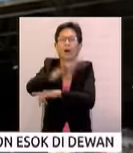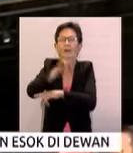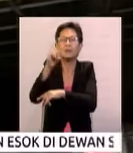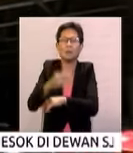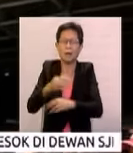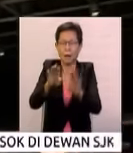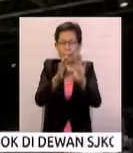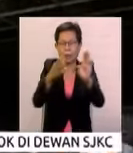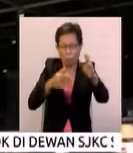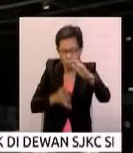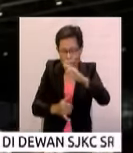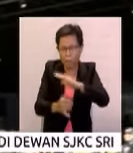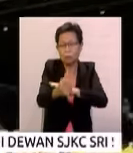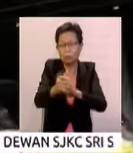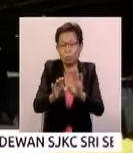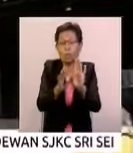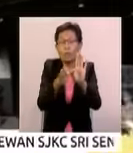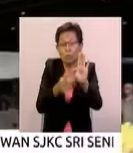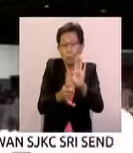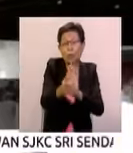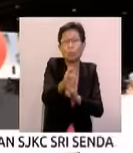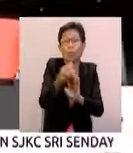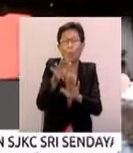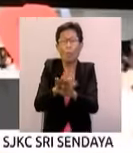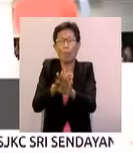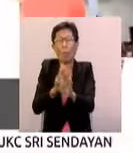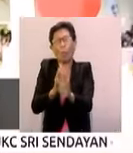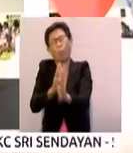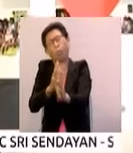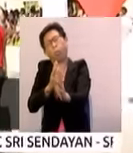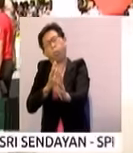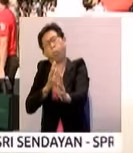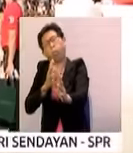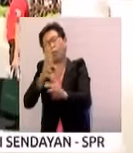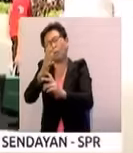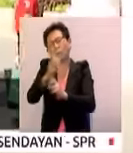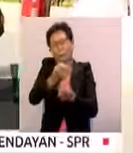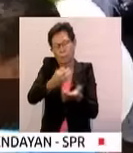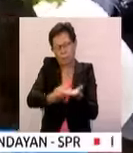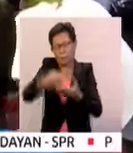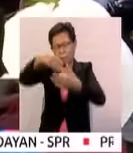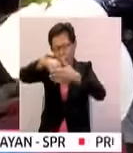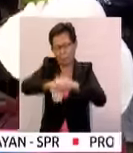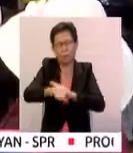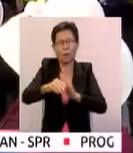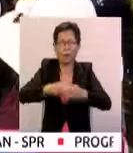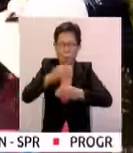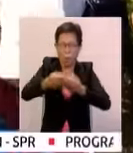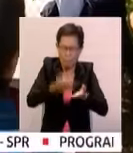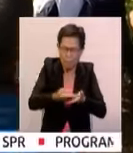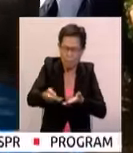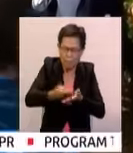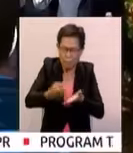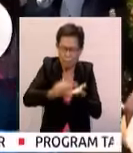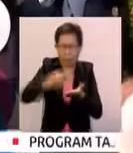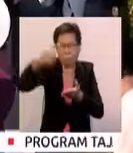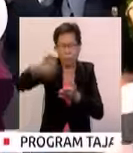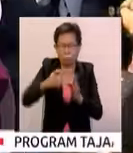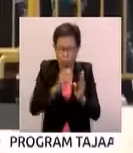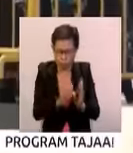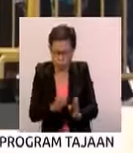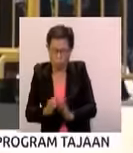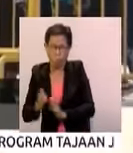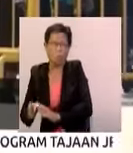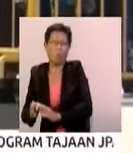Pintu masuk MIEC juga dipenuhi orang ramai yang beratur panjang untuk mendapatkan tiket masuk. Proses pembelian dilihat perlu lebih